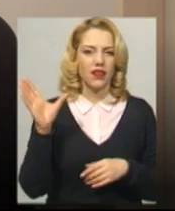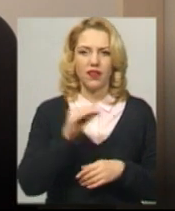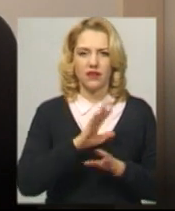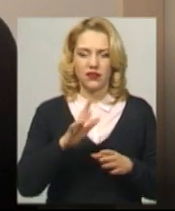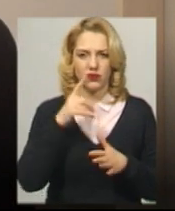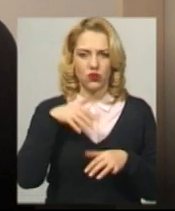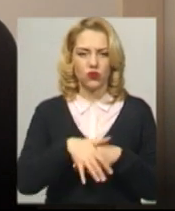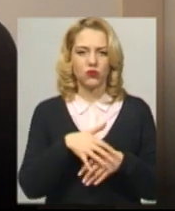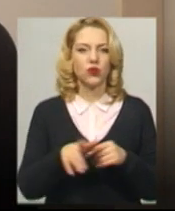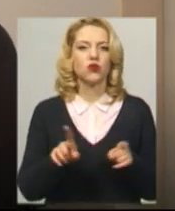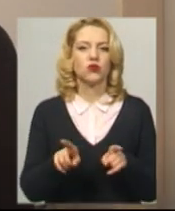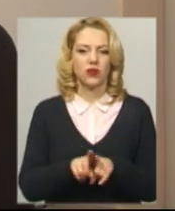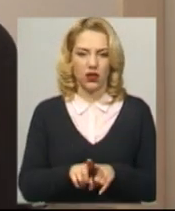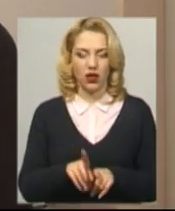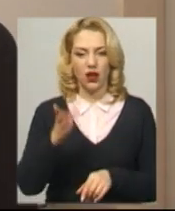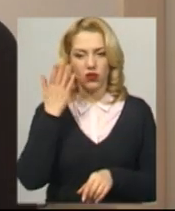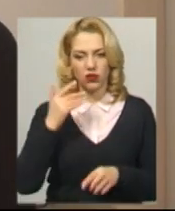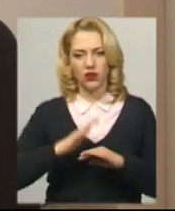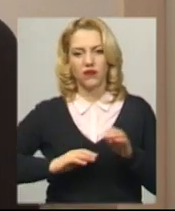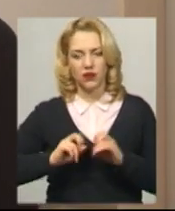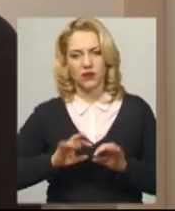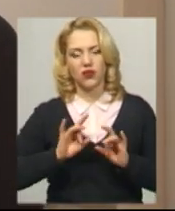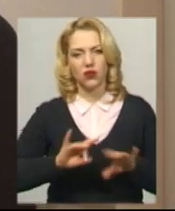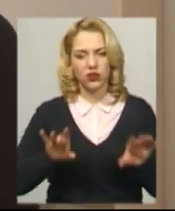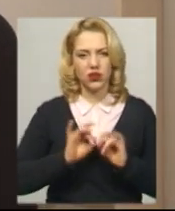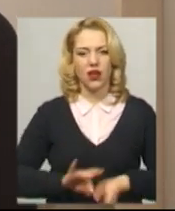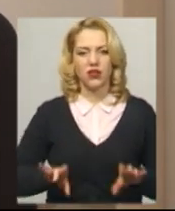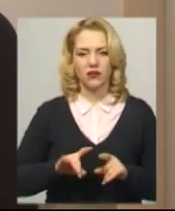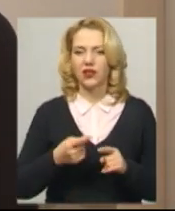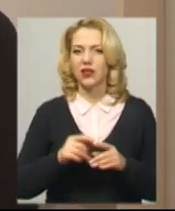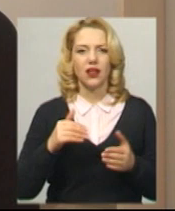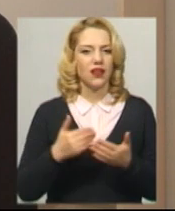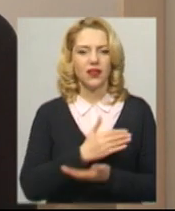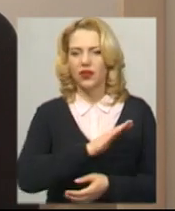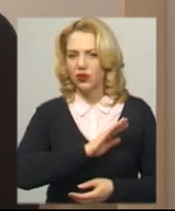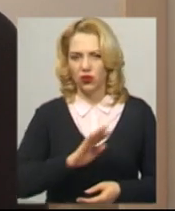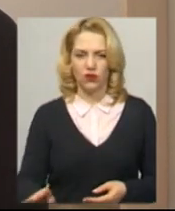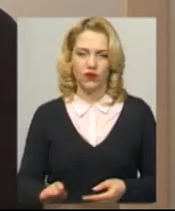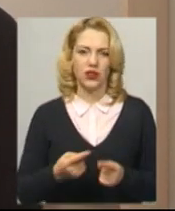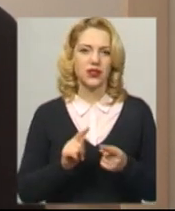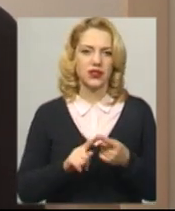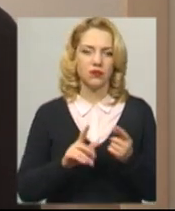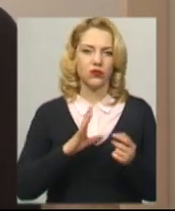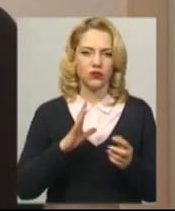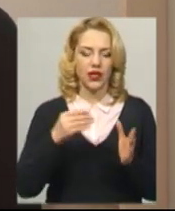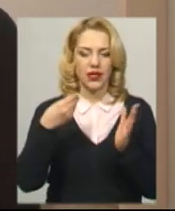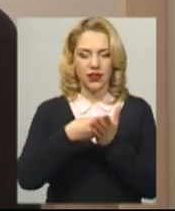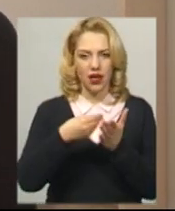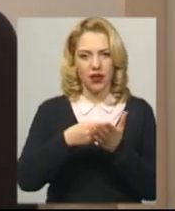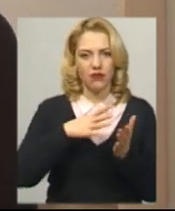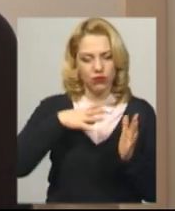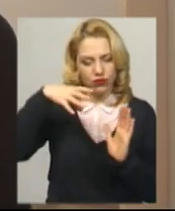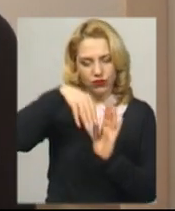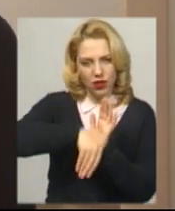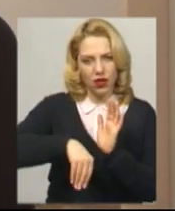це таке, але коли наші фахівці розказували, що це є не нове, а це було, цей тариф включався тільки просто в